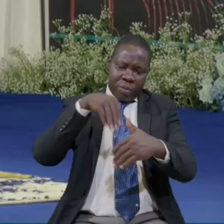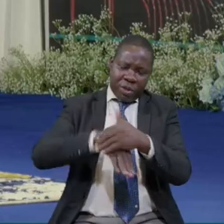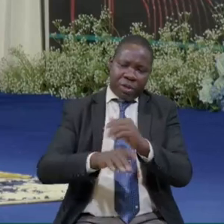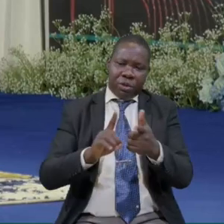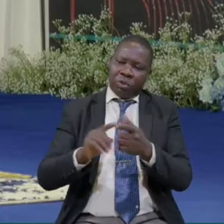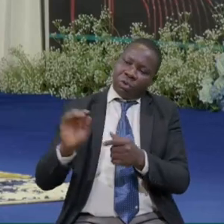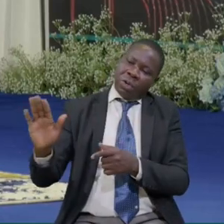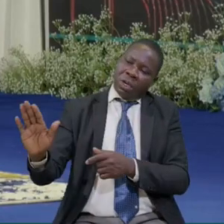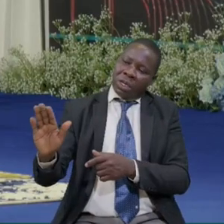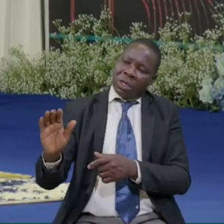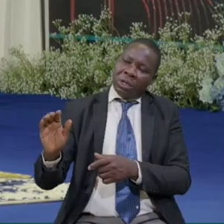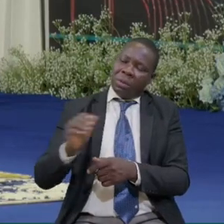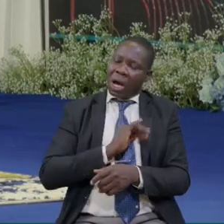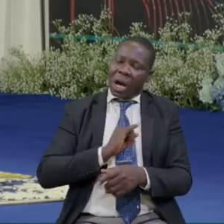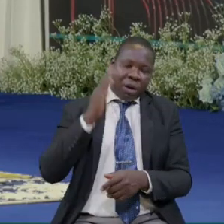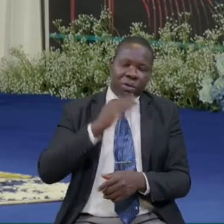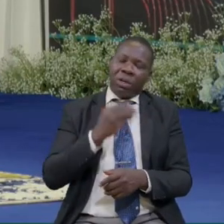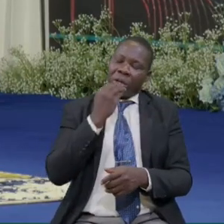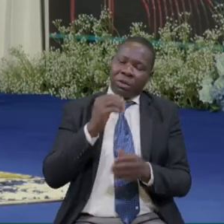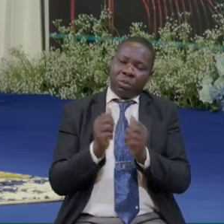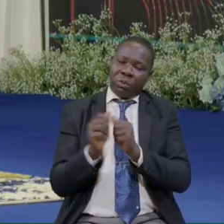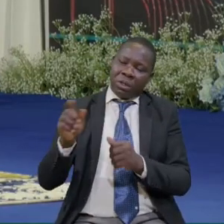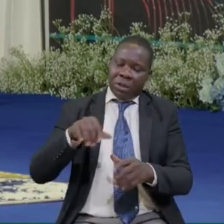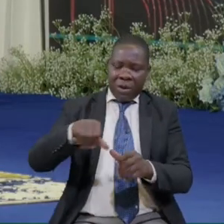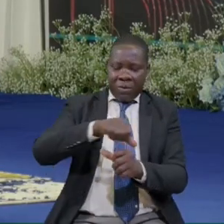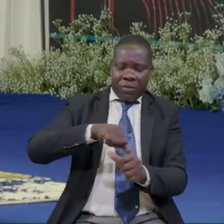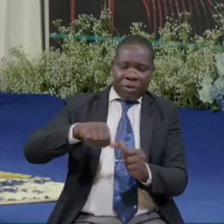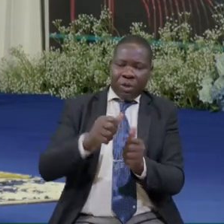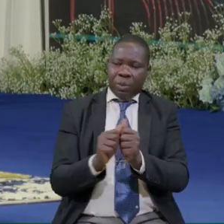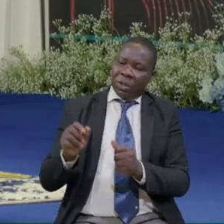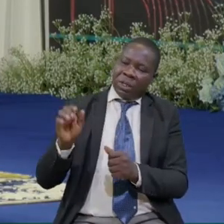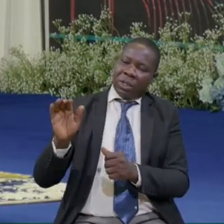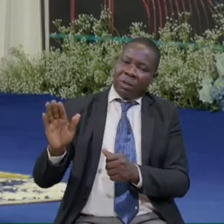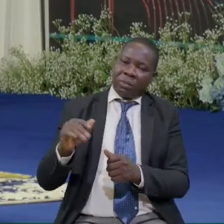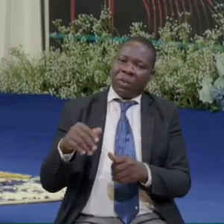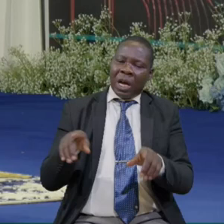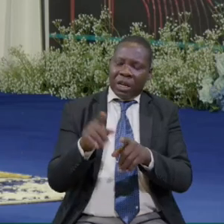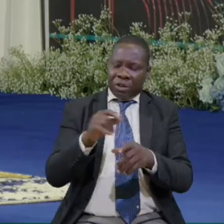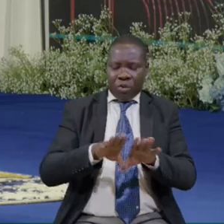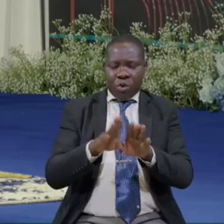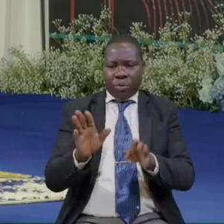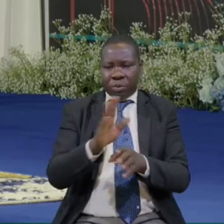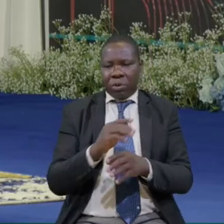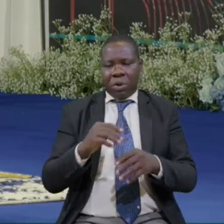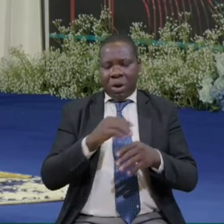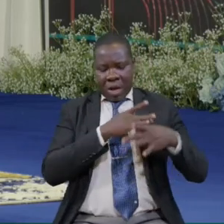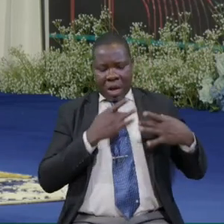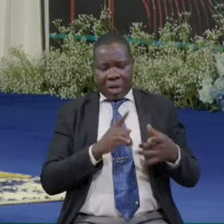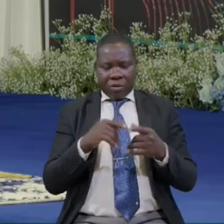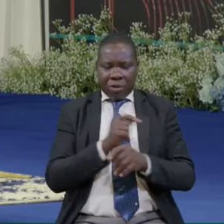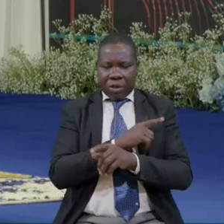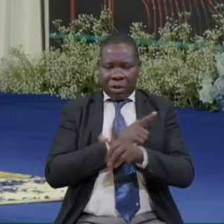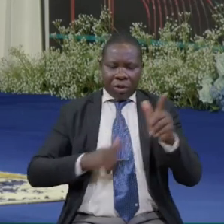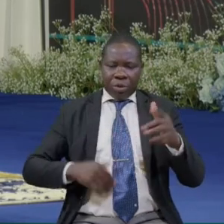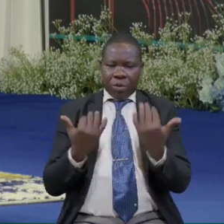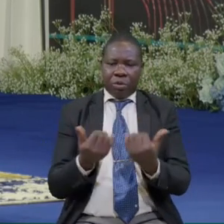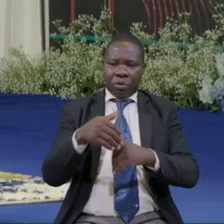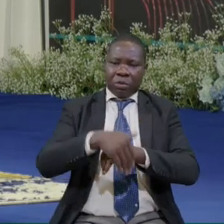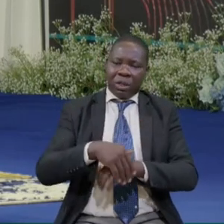et je souperai avec lui, je communierai avec lui. Et comme vous ouvrez votre cœur au Seigneur ce soir, le Seigneur, avec la